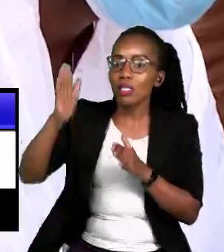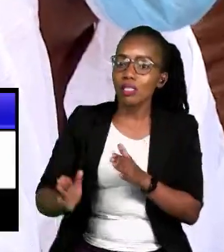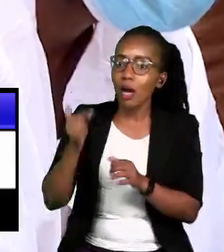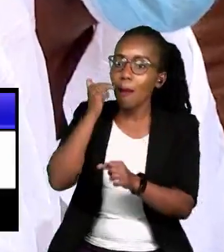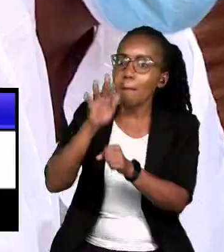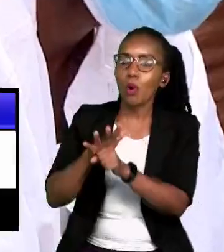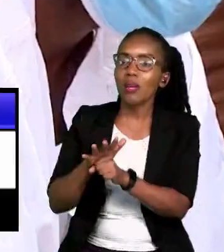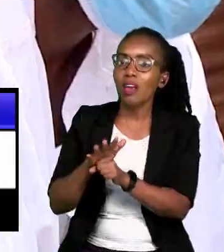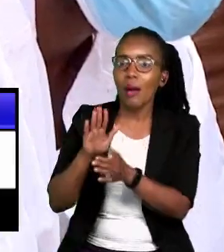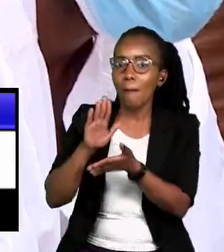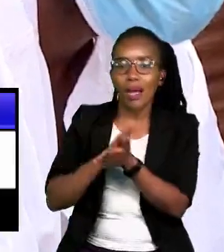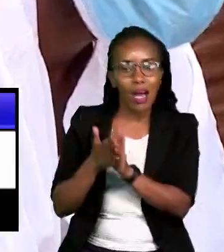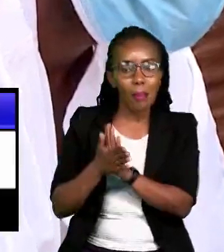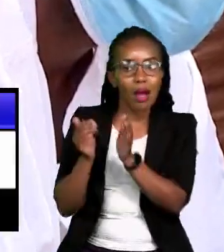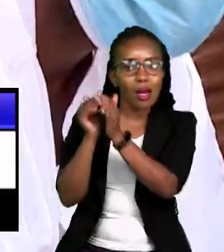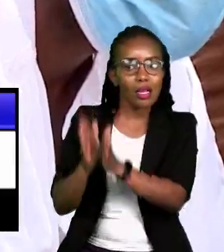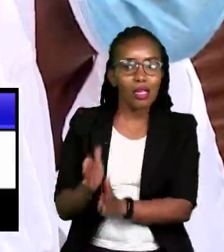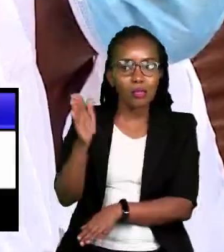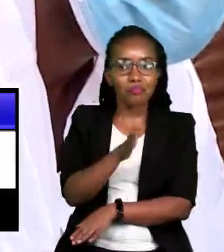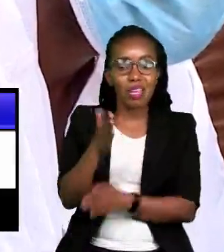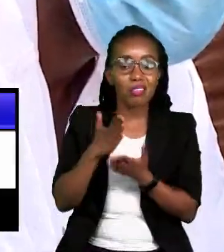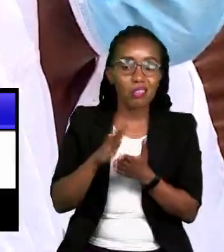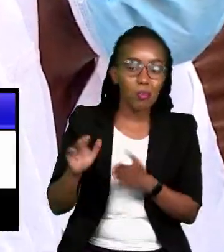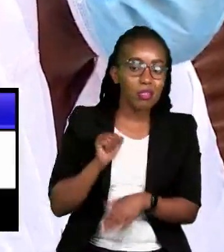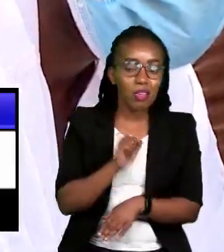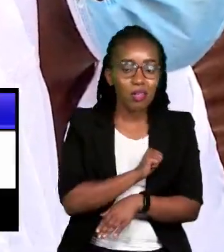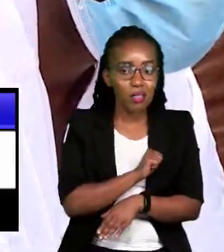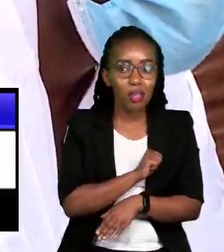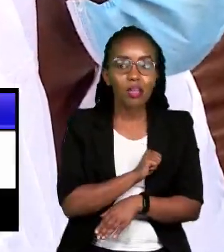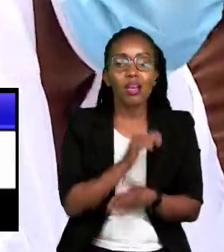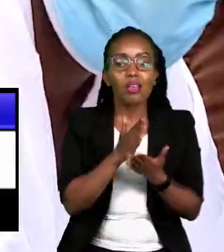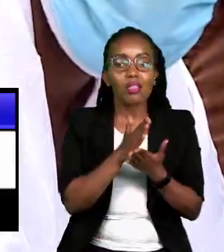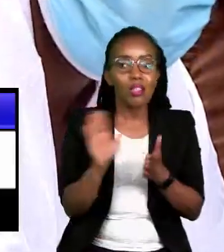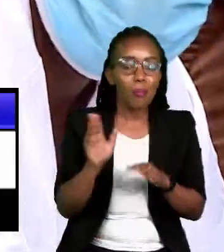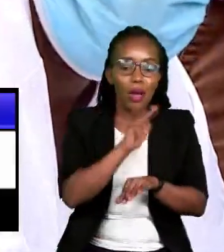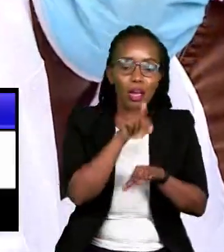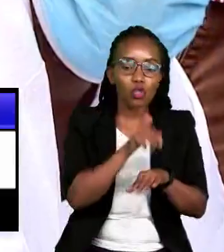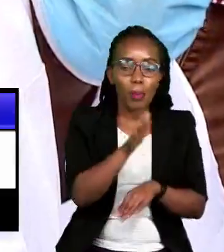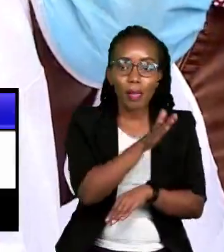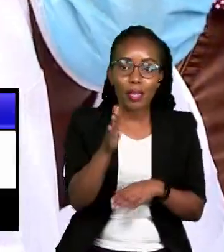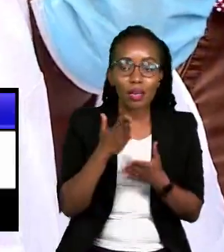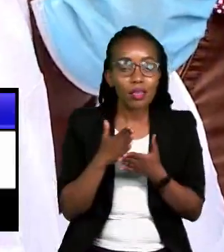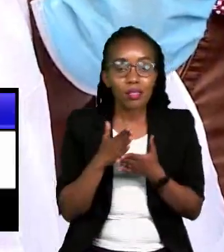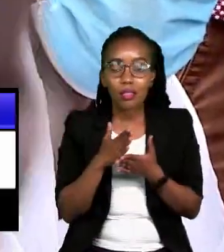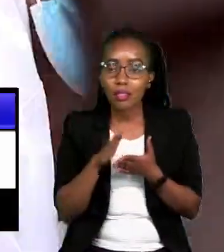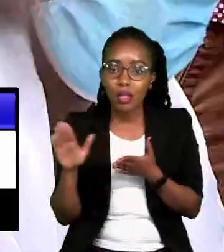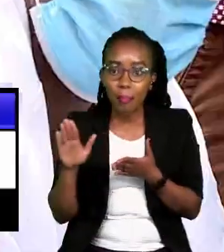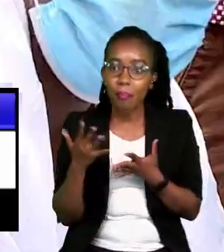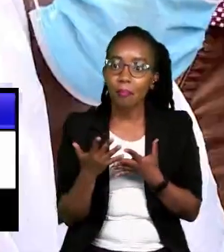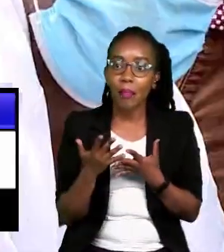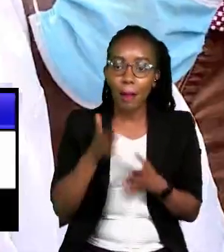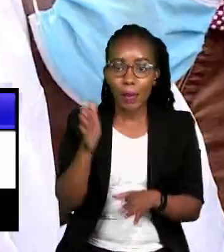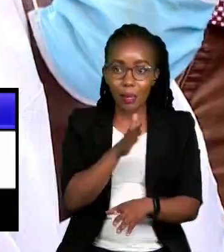wamekuwa viongozi tu hapa kwenye bunge, wengine wamekuwa kwenye seneti, wengine wamekuwa kwenye bunge la kitaifa, wengine wamekuwa kwenye mabunge